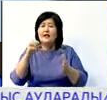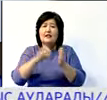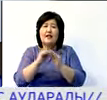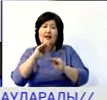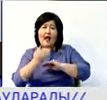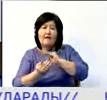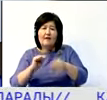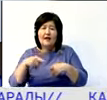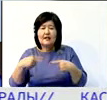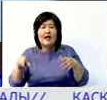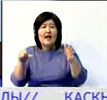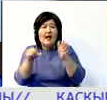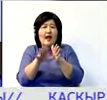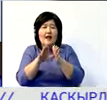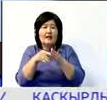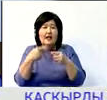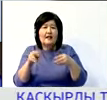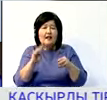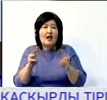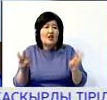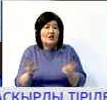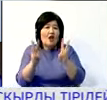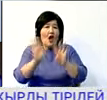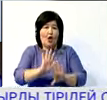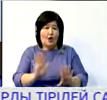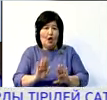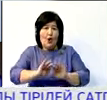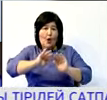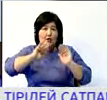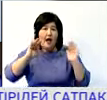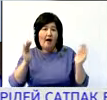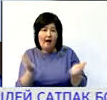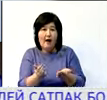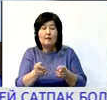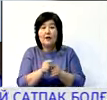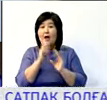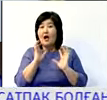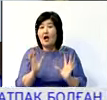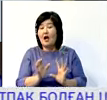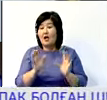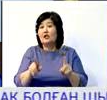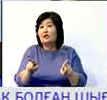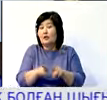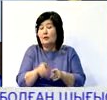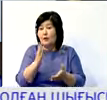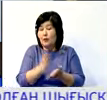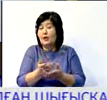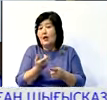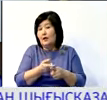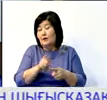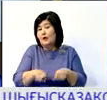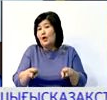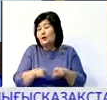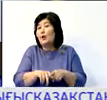бір электропроводпен незгарающий жаңағы қаптап жылтып отырудың орнына мен альтернативті